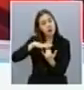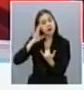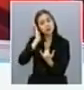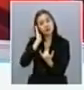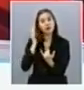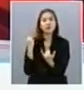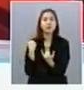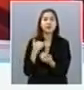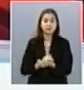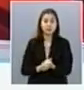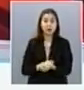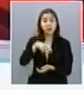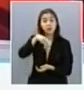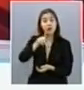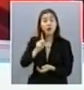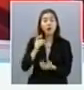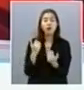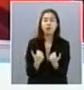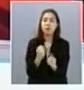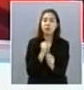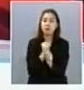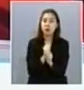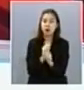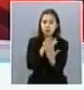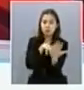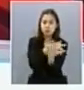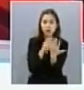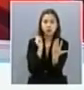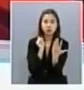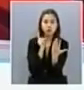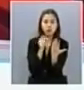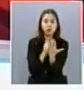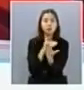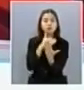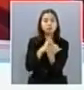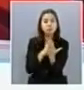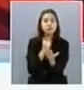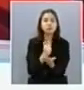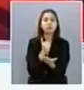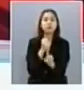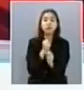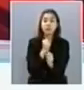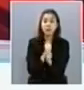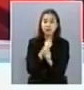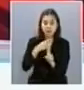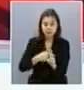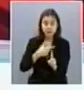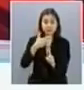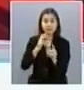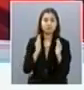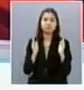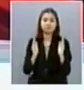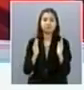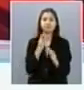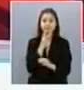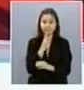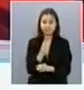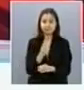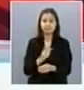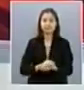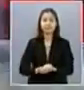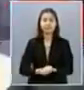ย์มีการจัดทำแผนเร่งด่วนเพื่อที่จะดำเนินการแก้ปัญหาเรื่องนี้ให้แล้วเสร็จภายใน3เดือนติดตามเรื่องนี้ได้จากรายงานพิเศษครับ